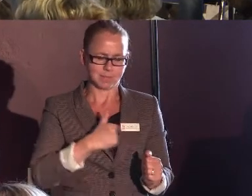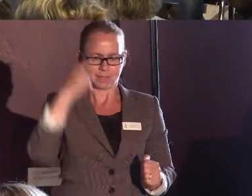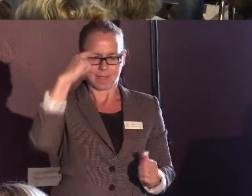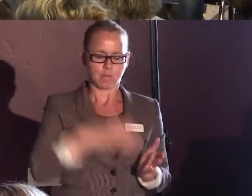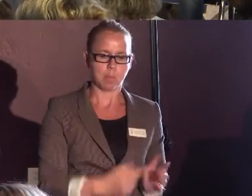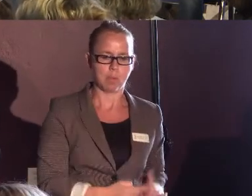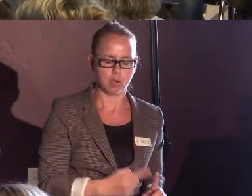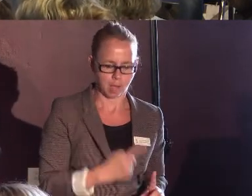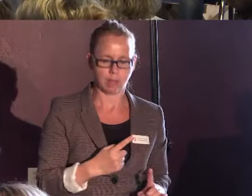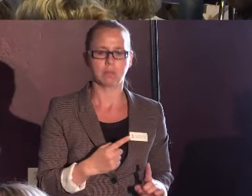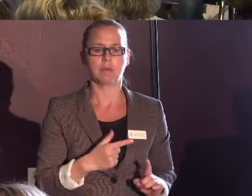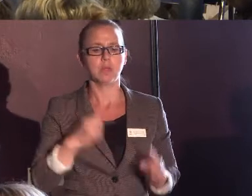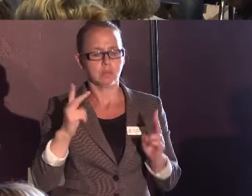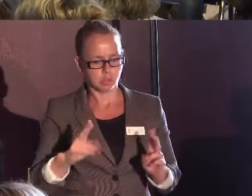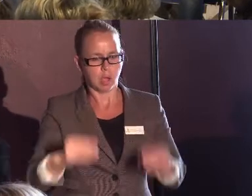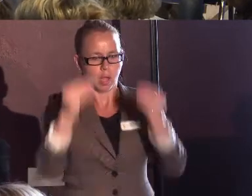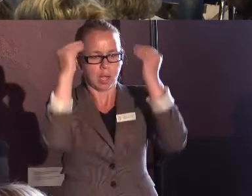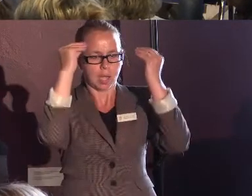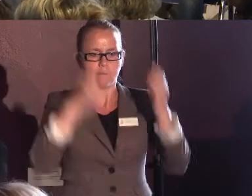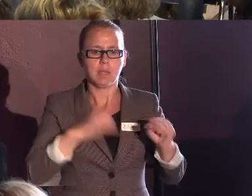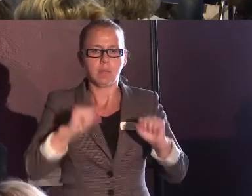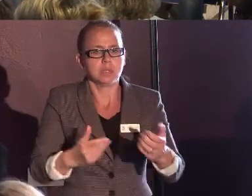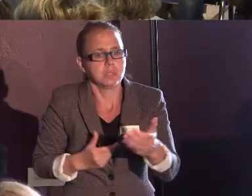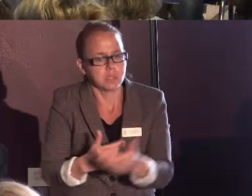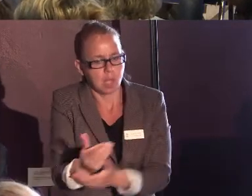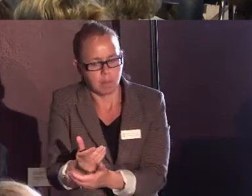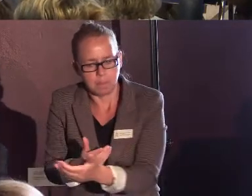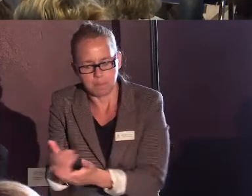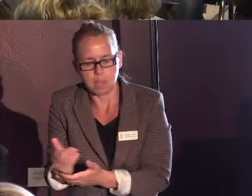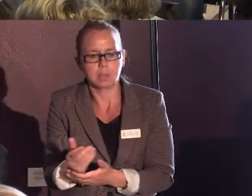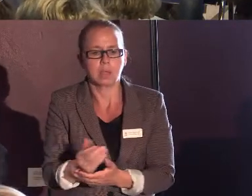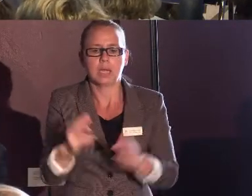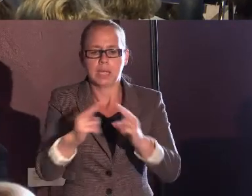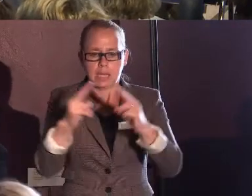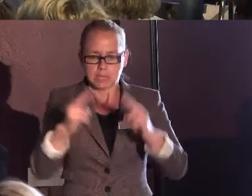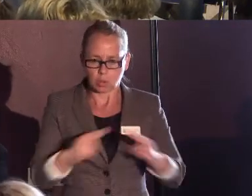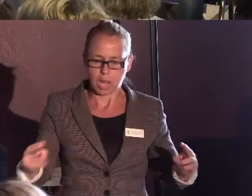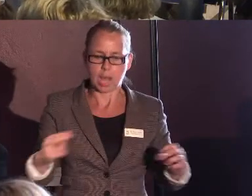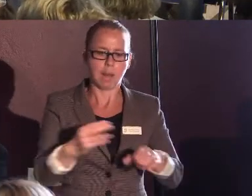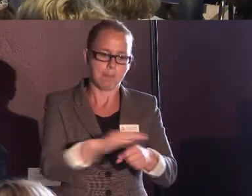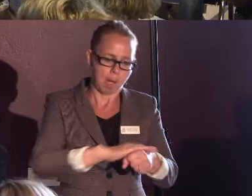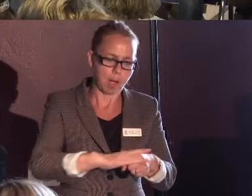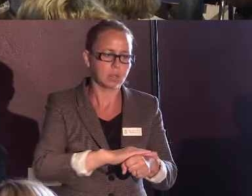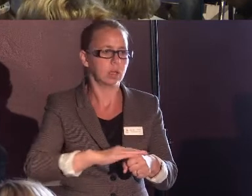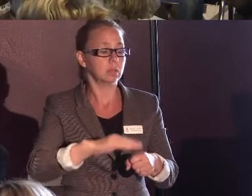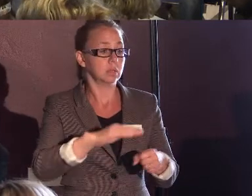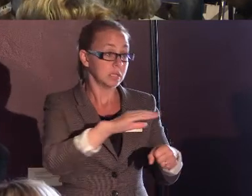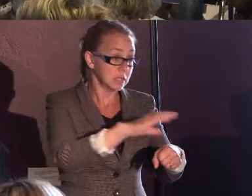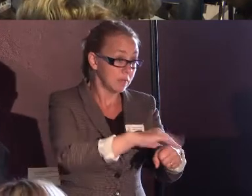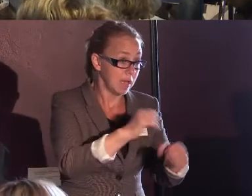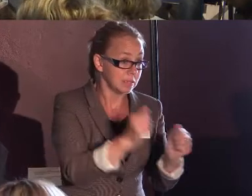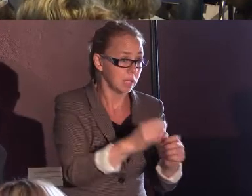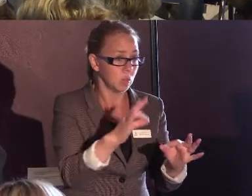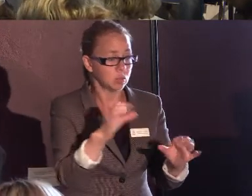början. Vi har också lärt oss att samarbeta på en internationell marknad där det svenska sättet